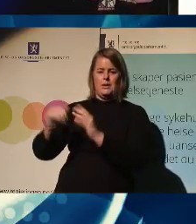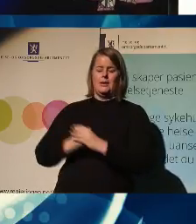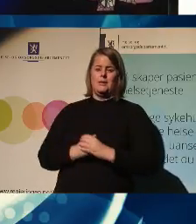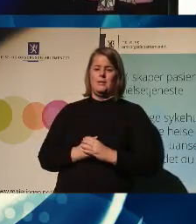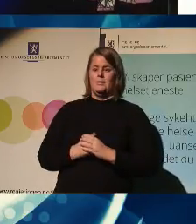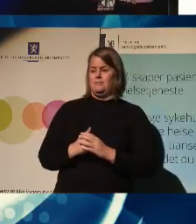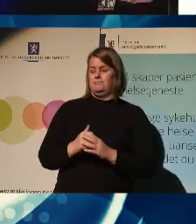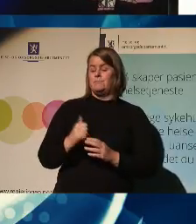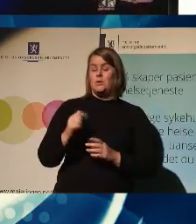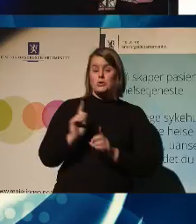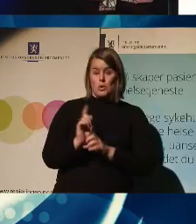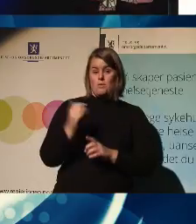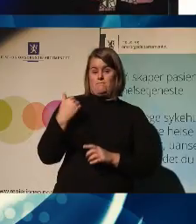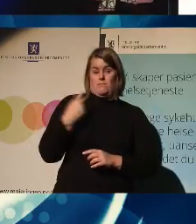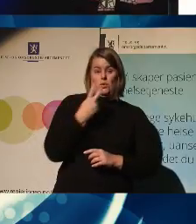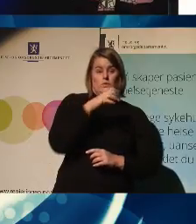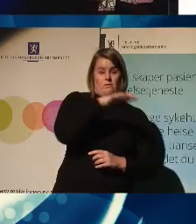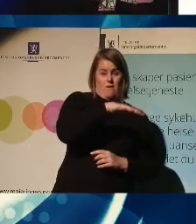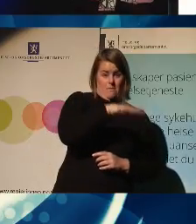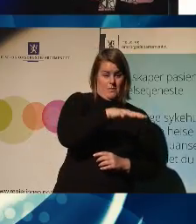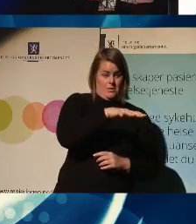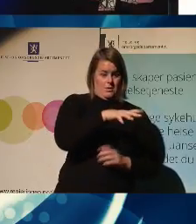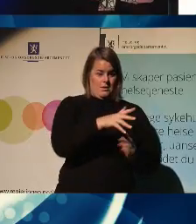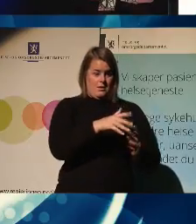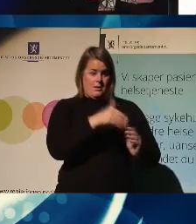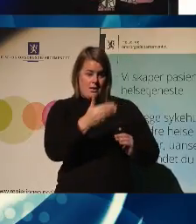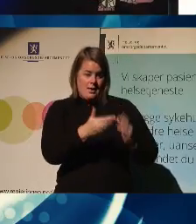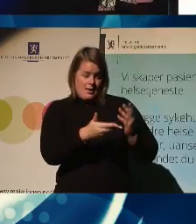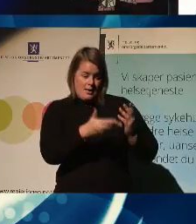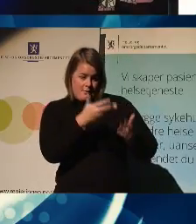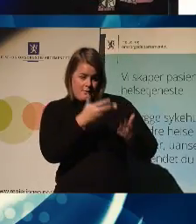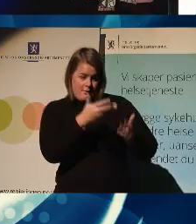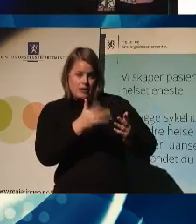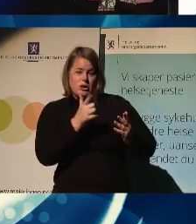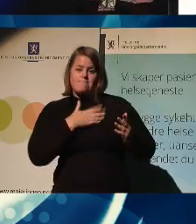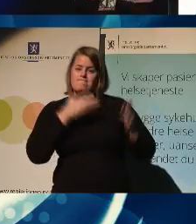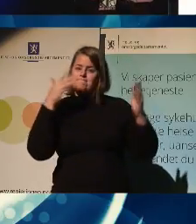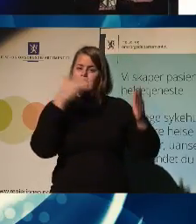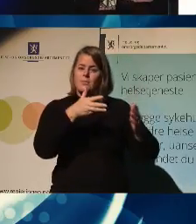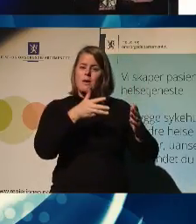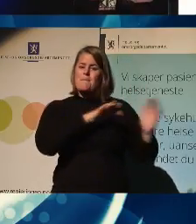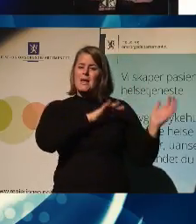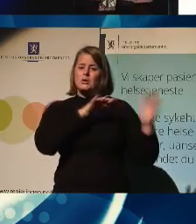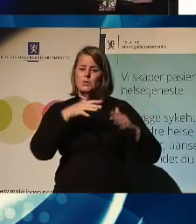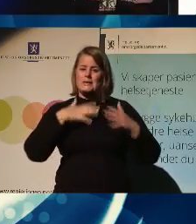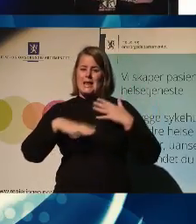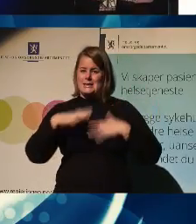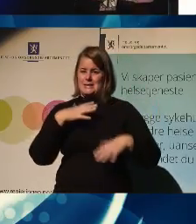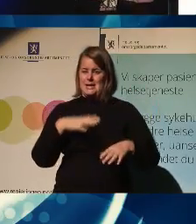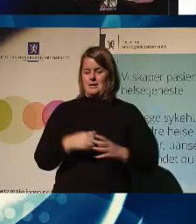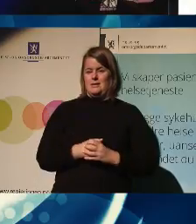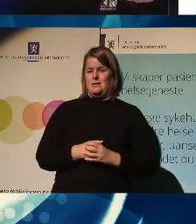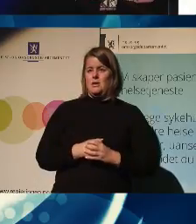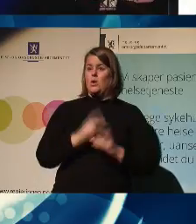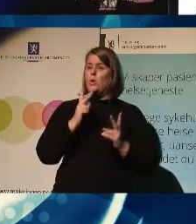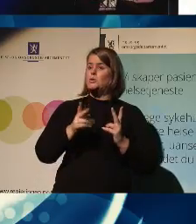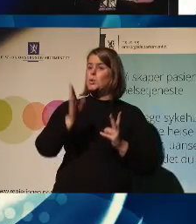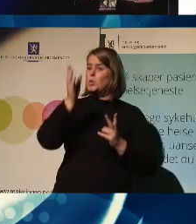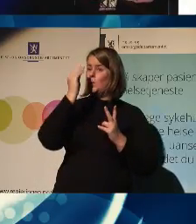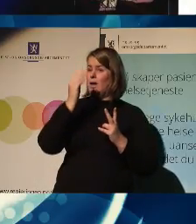av 2015 for å se på migrasjonshelse er viktig. Jeg tror det er veldig viktig at vi tenker på